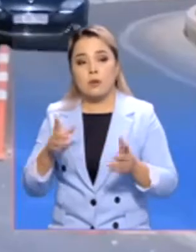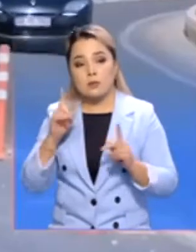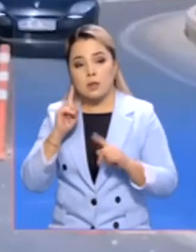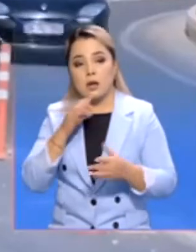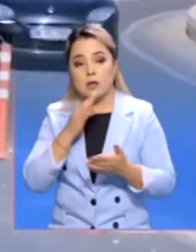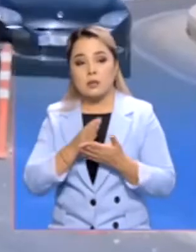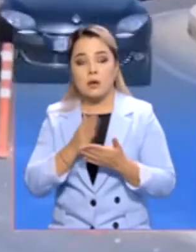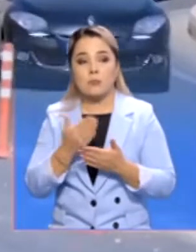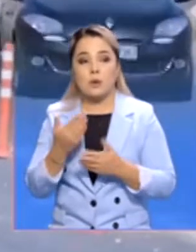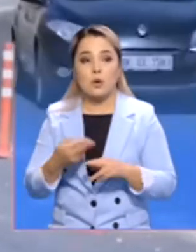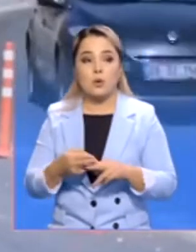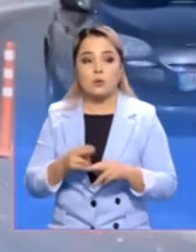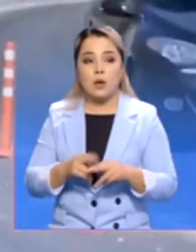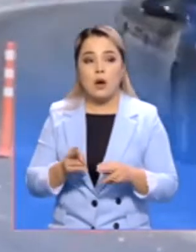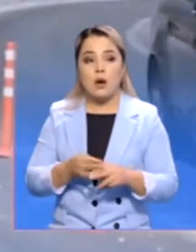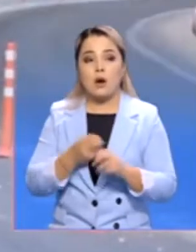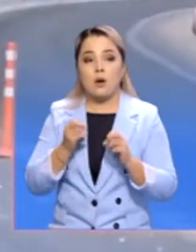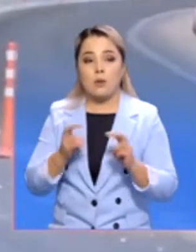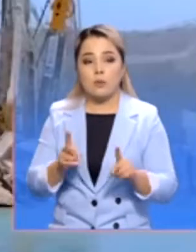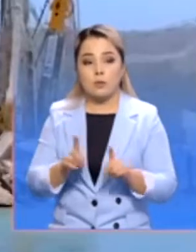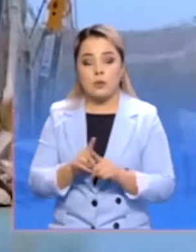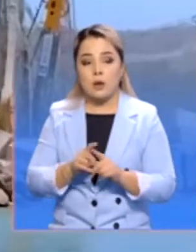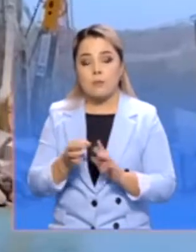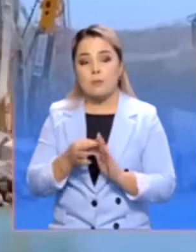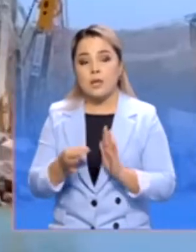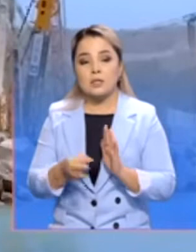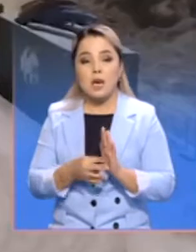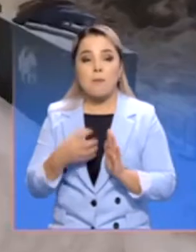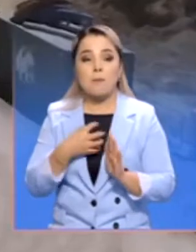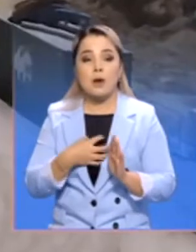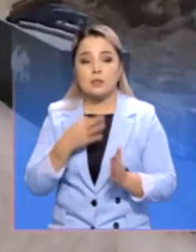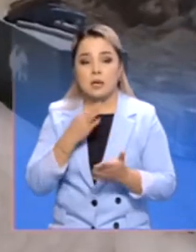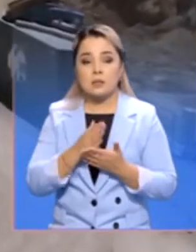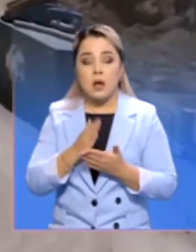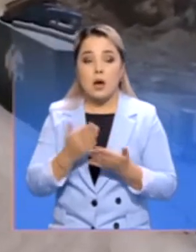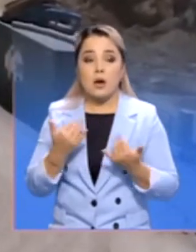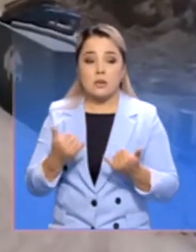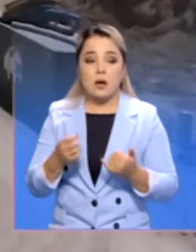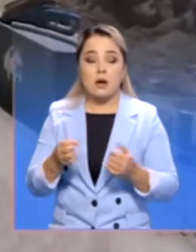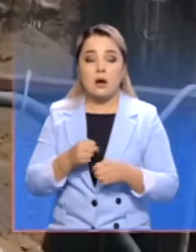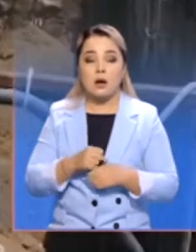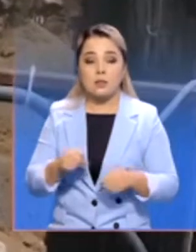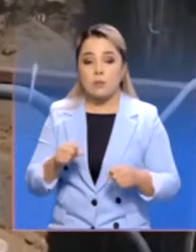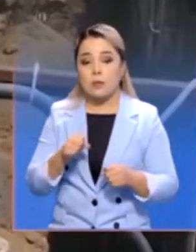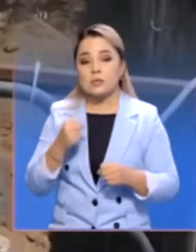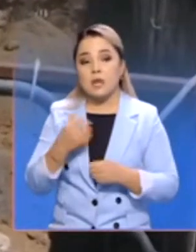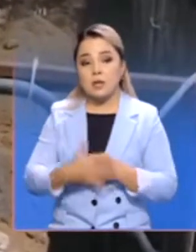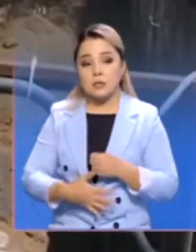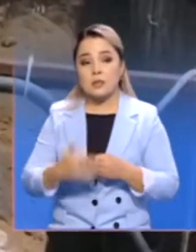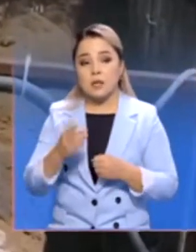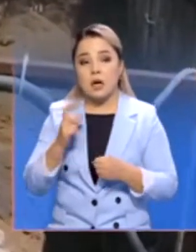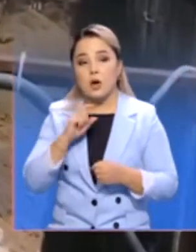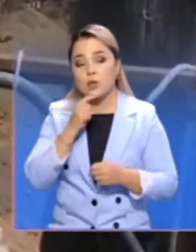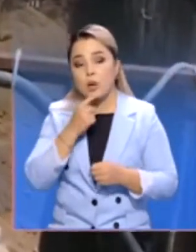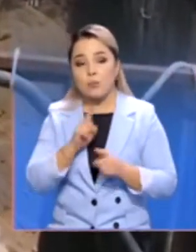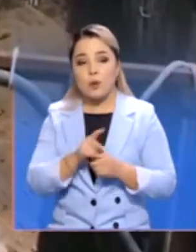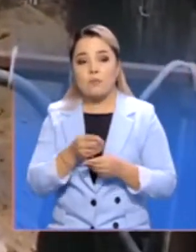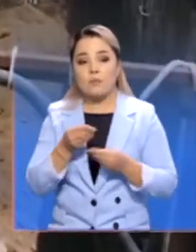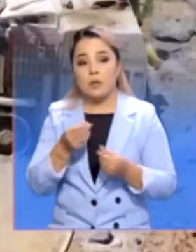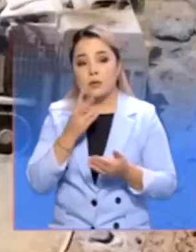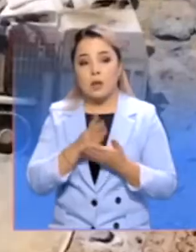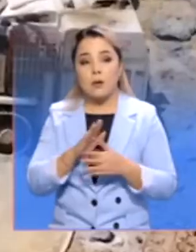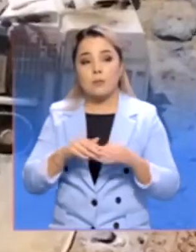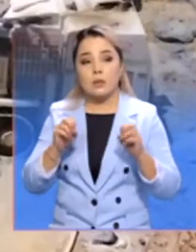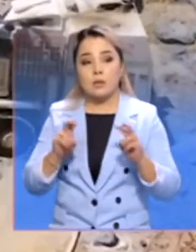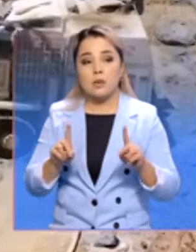дүние. Өйткені қауіпсіздік ең принципті мәселе. Енді атом станциясының экономикалық әсеріне тоқталайық. Кей